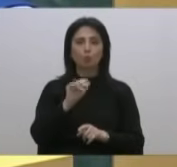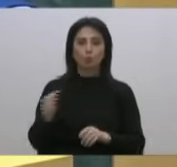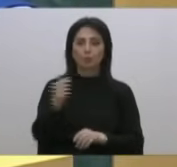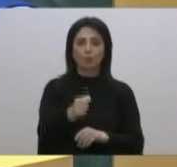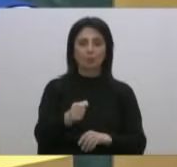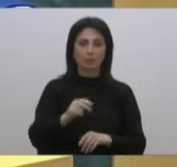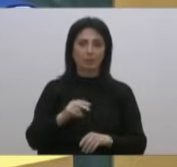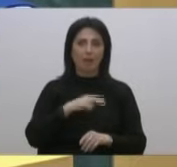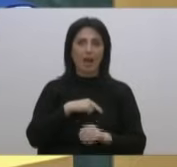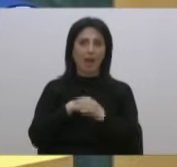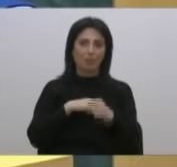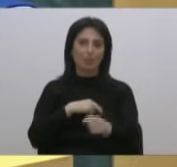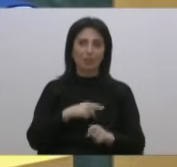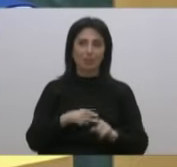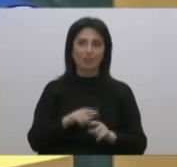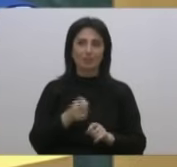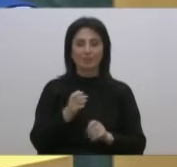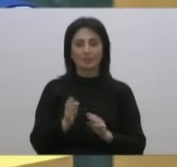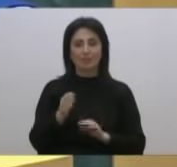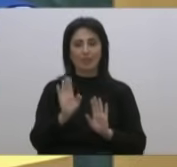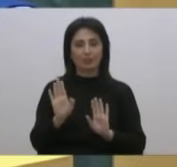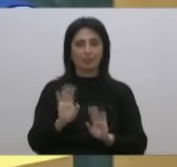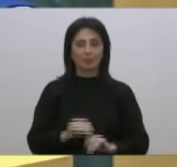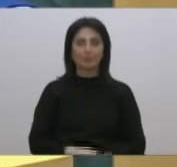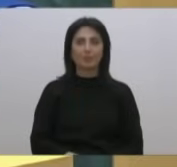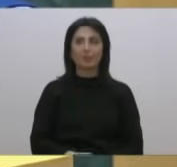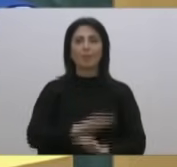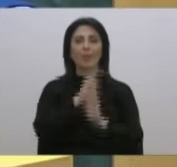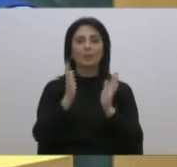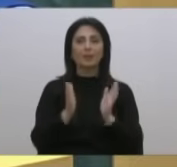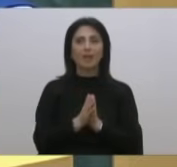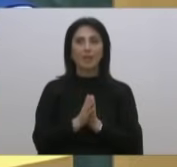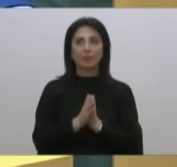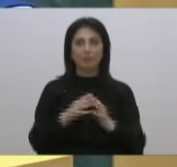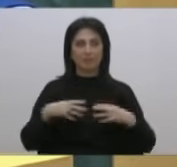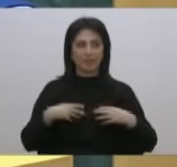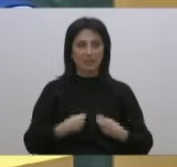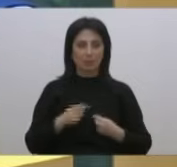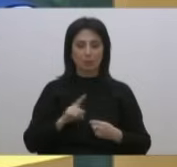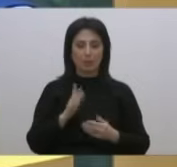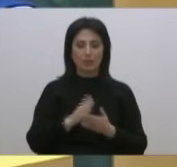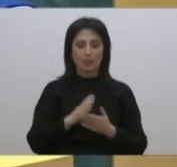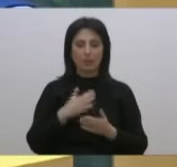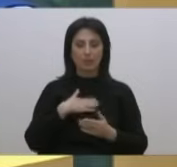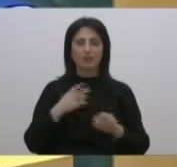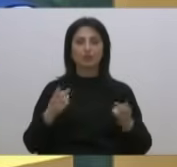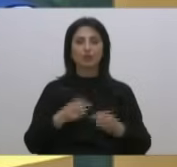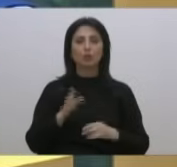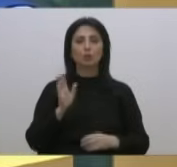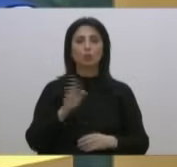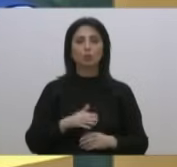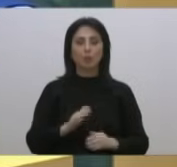პარლამენტში ეს ცირე გადახვევა თუ მთლიანობაში სამცხორო რა არის ჩვენ გვჭირდება